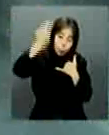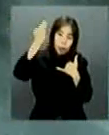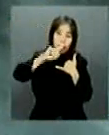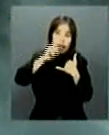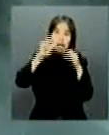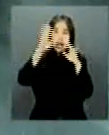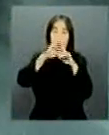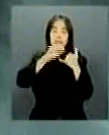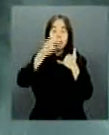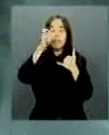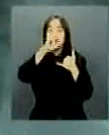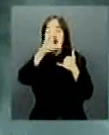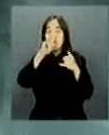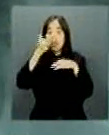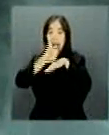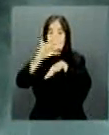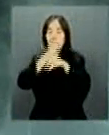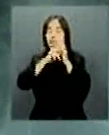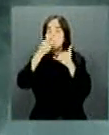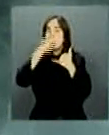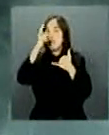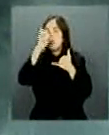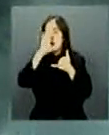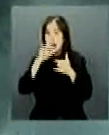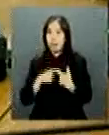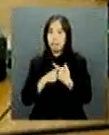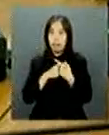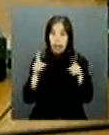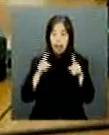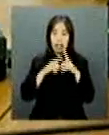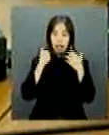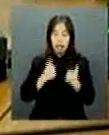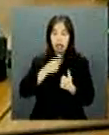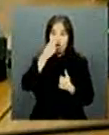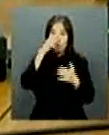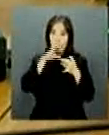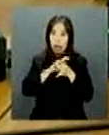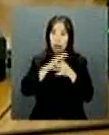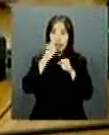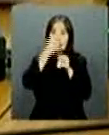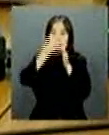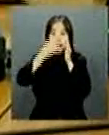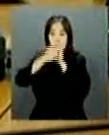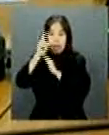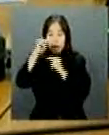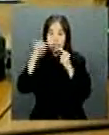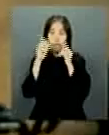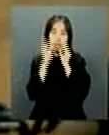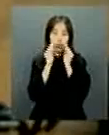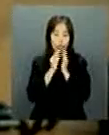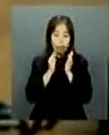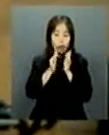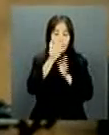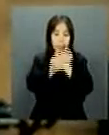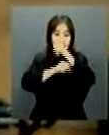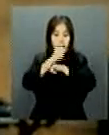าย สำหรับการค้นหาข้อมูลข่าวเกี่ยวกับคดีก็มีรายงานออกมาจากห้องประชุมฝ่ายปฏิบัติการที่เกี่ยวข้อง